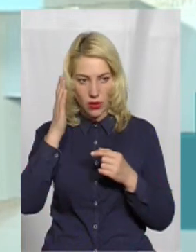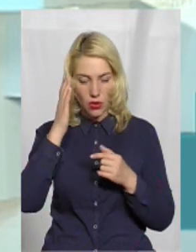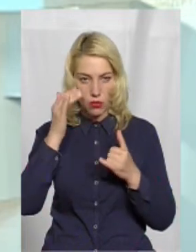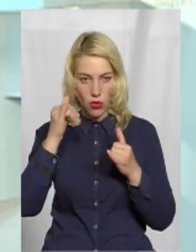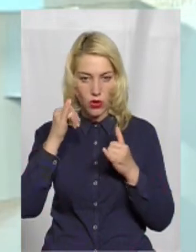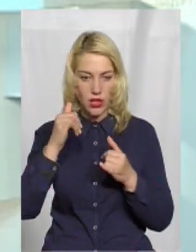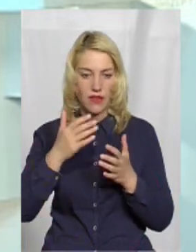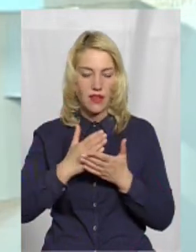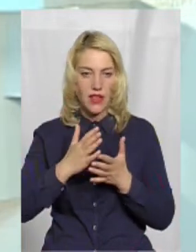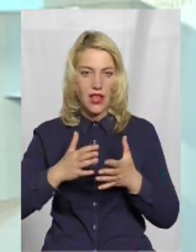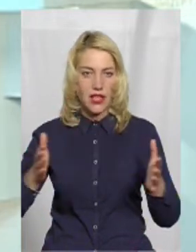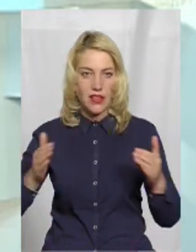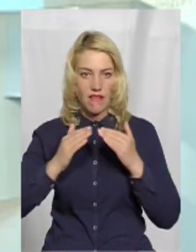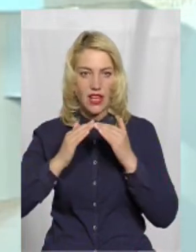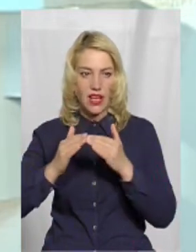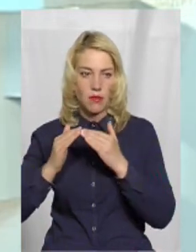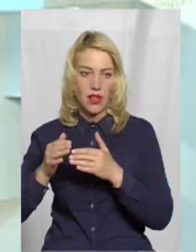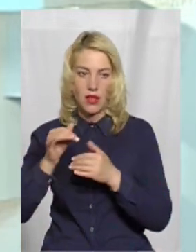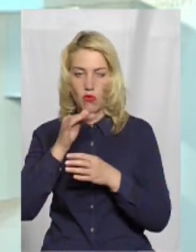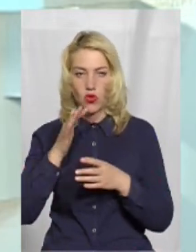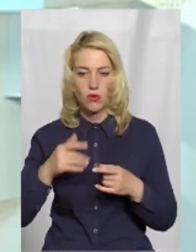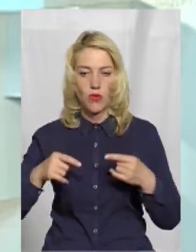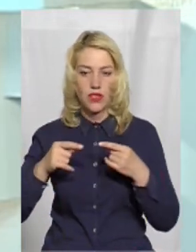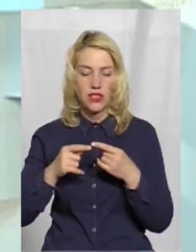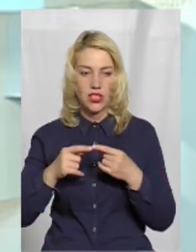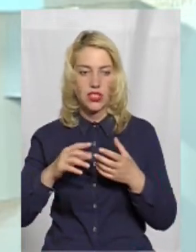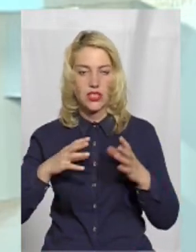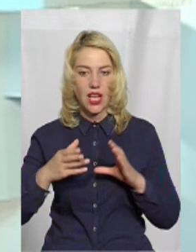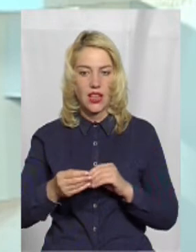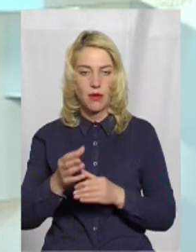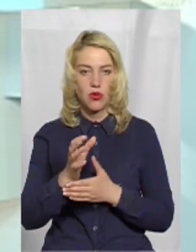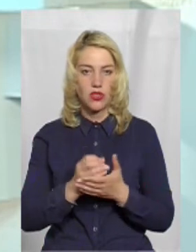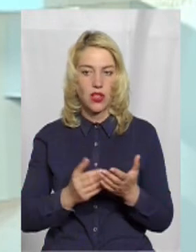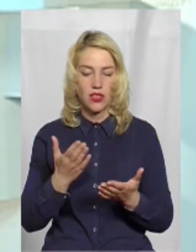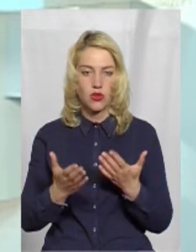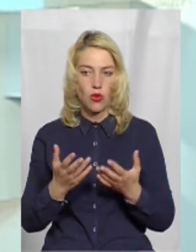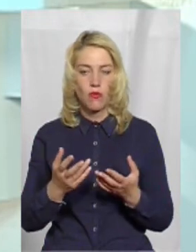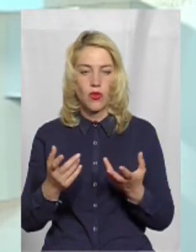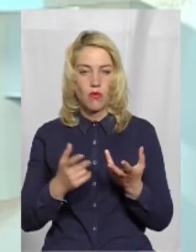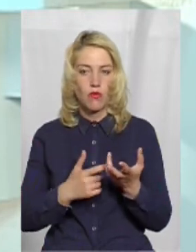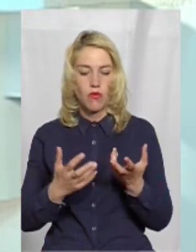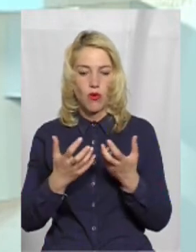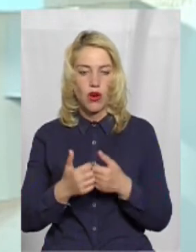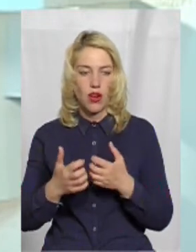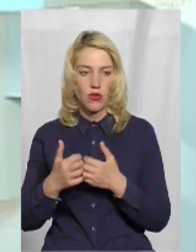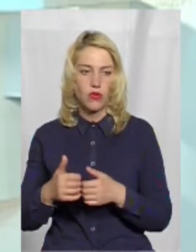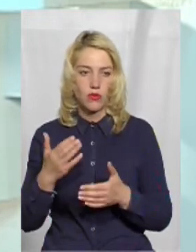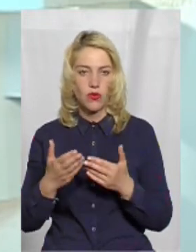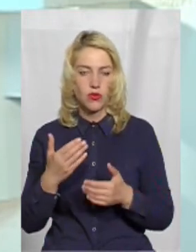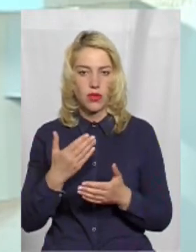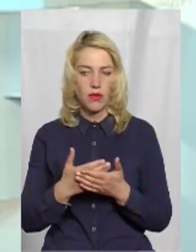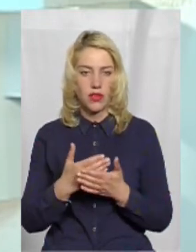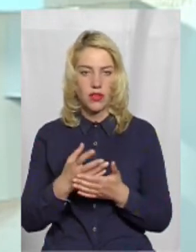ну, якісь великі ферми. Ми розуміємо, що ми не можемо визначити загальний потенціал, якщо порахуємо усіх, там, скажімо,